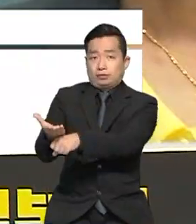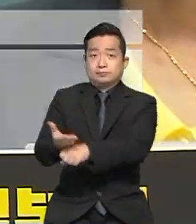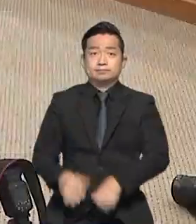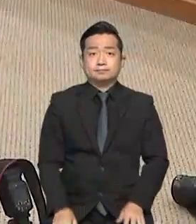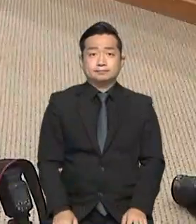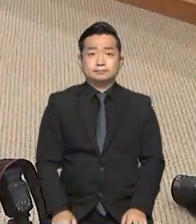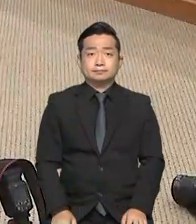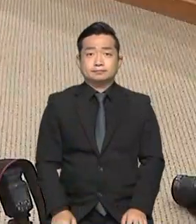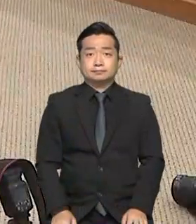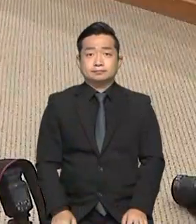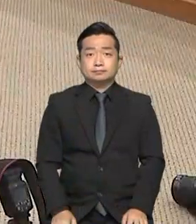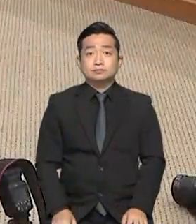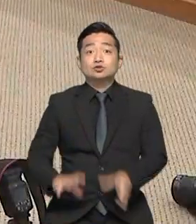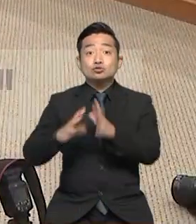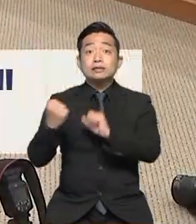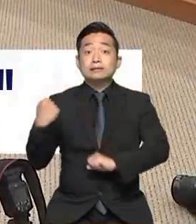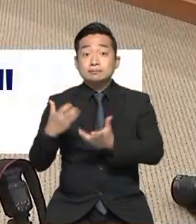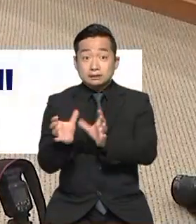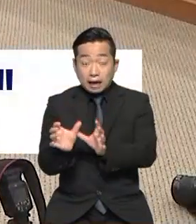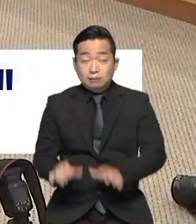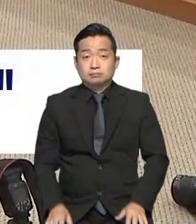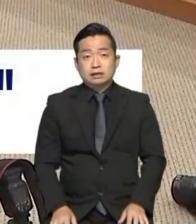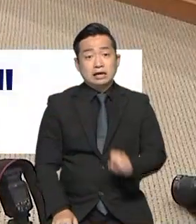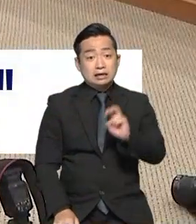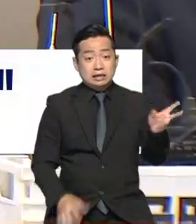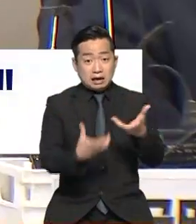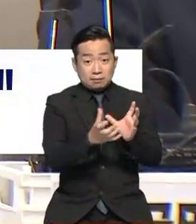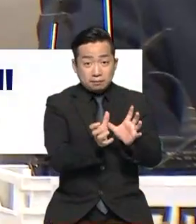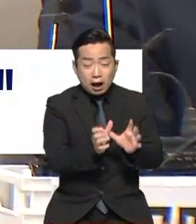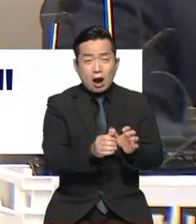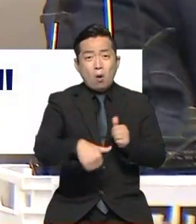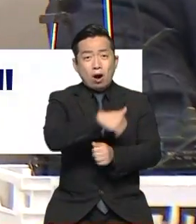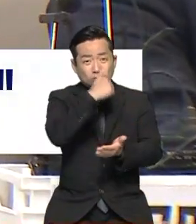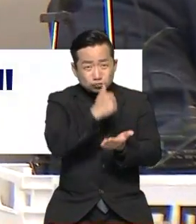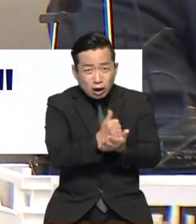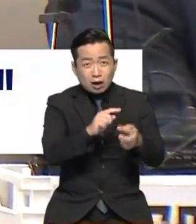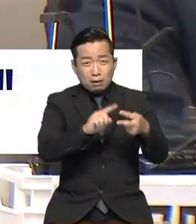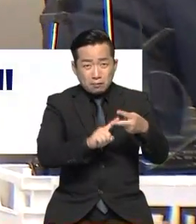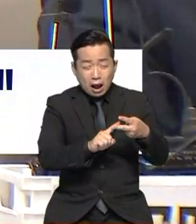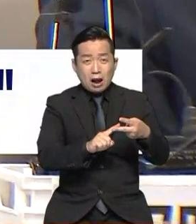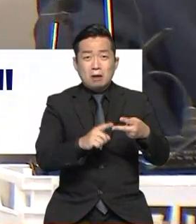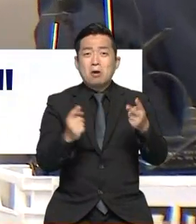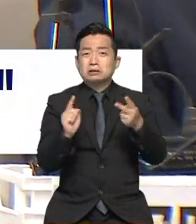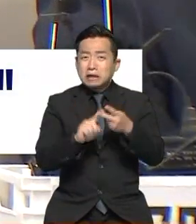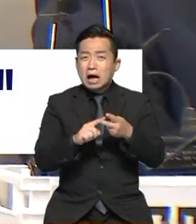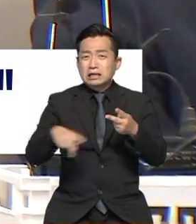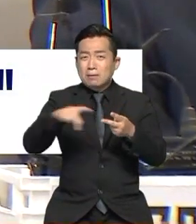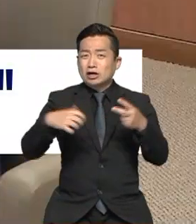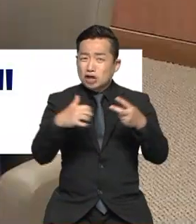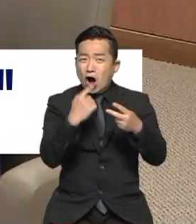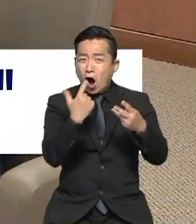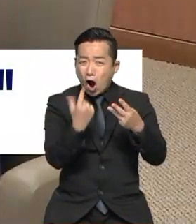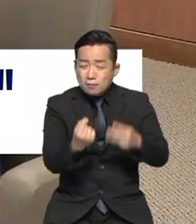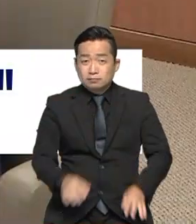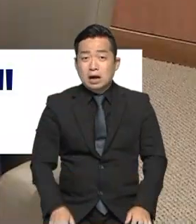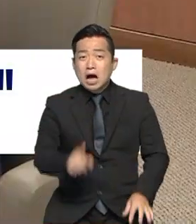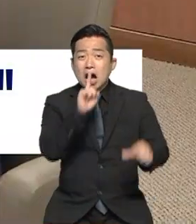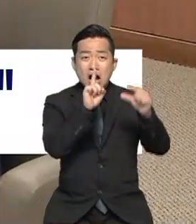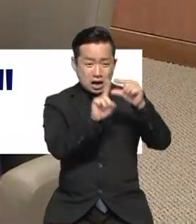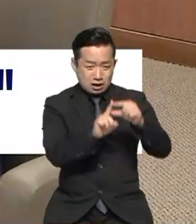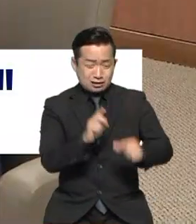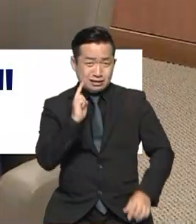전달하겠습니다. 국민의힘은 야당이 테러, 환경범죄, 제2의 태평양 전쟁 같은 자극적인